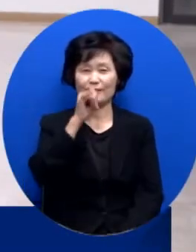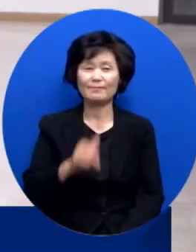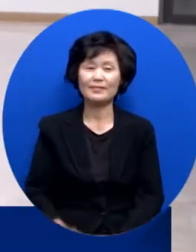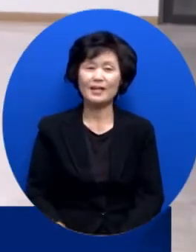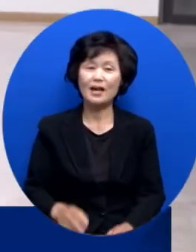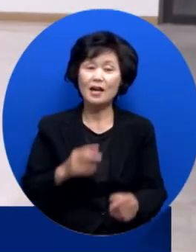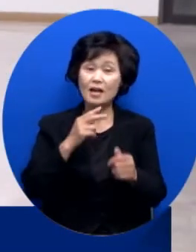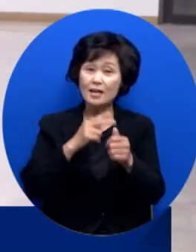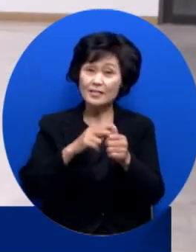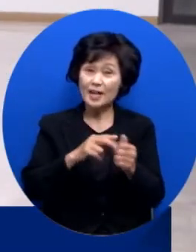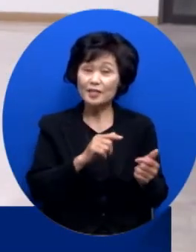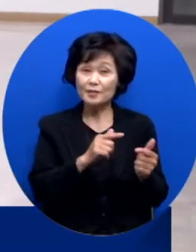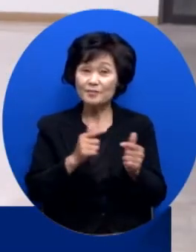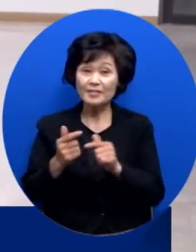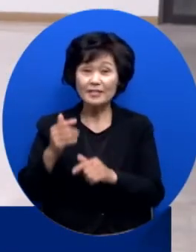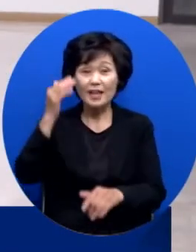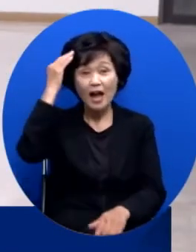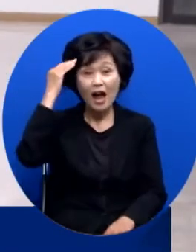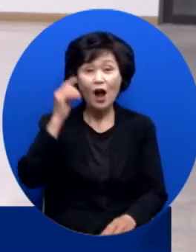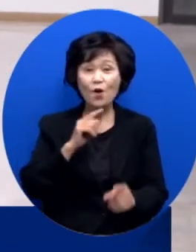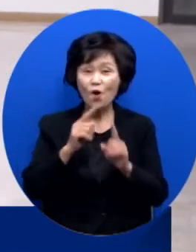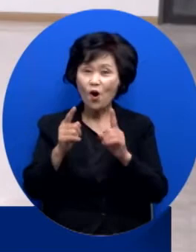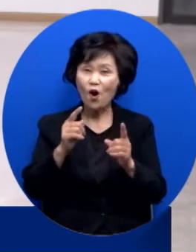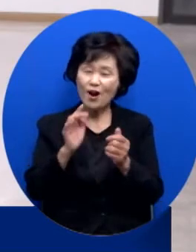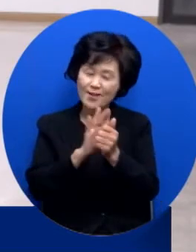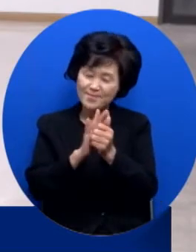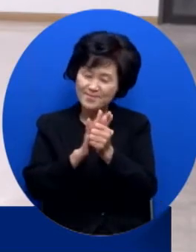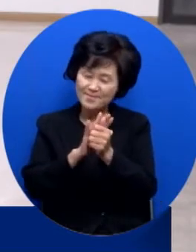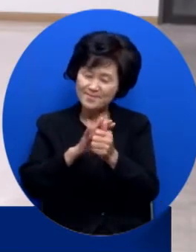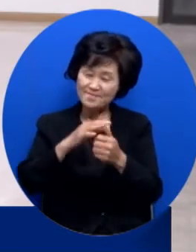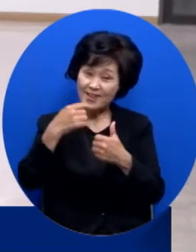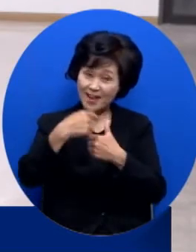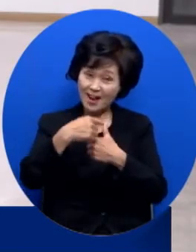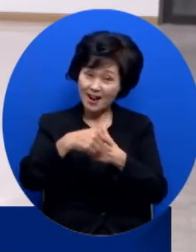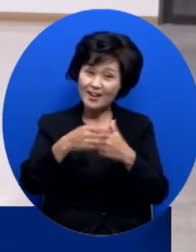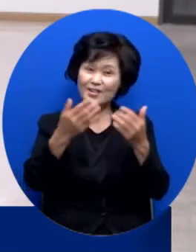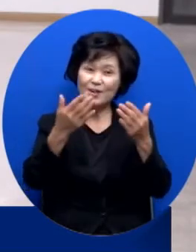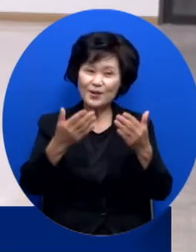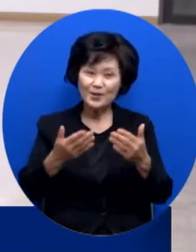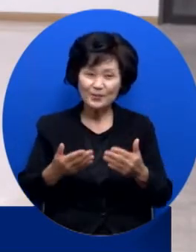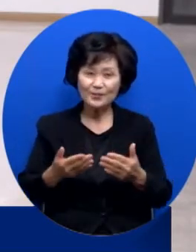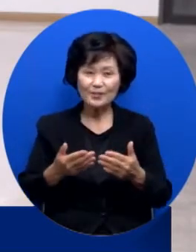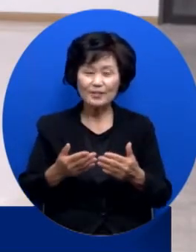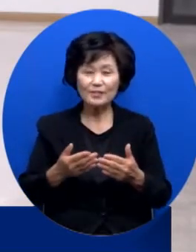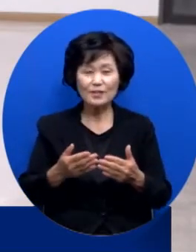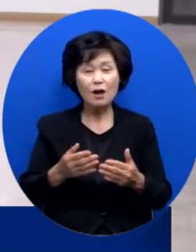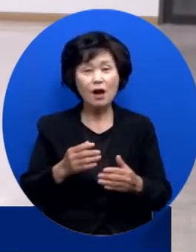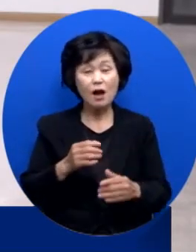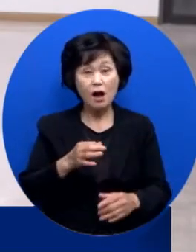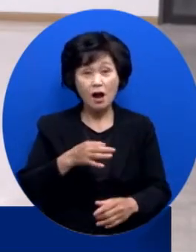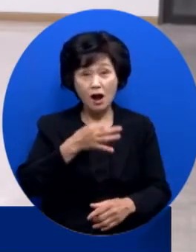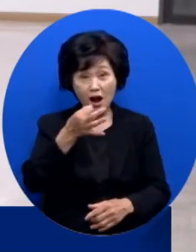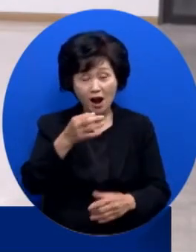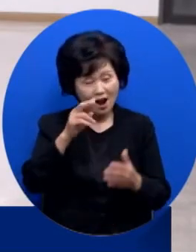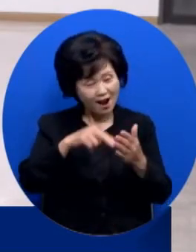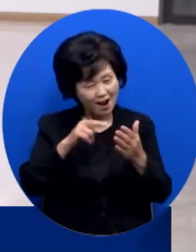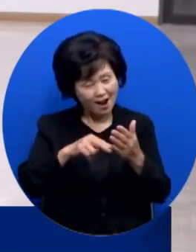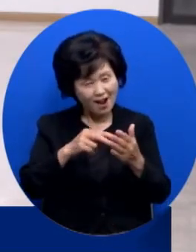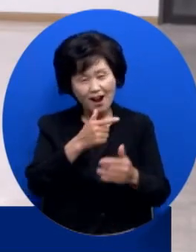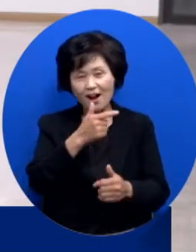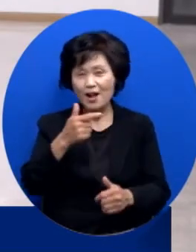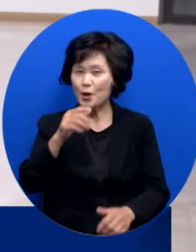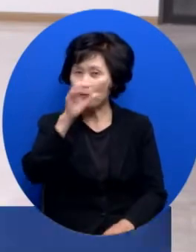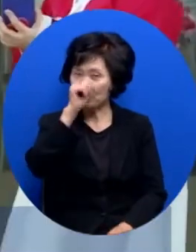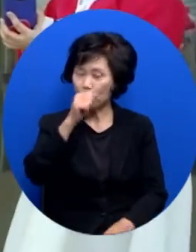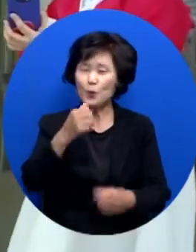선생님들이 한국어를 친절하게 가르쳐 주세요. 발음도 좋아지고 도움이 많이